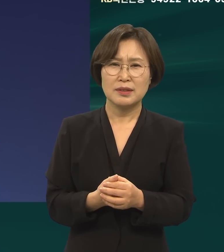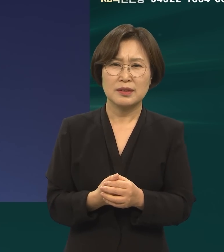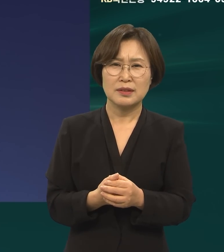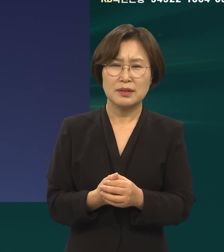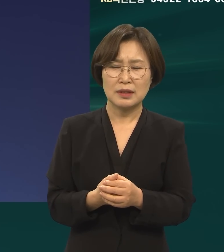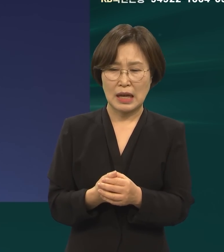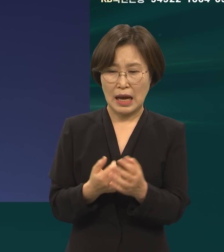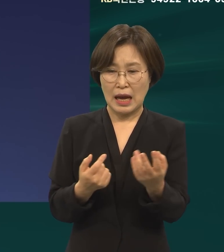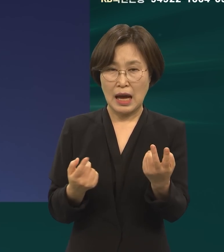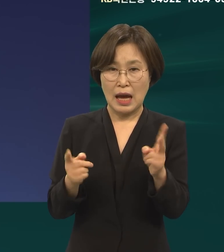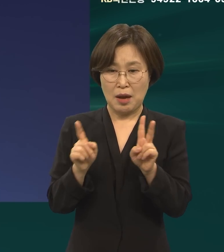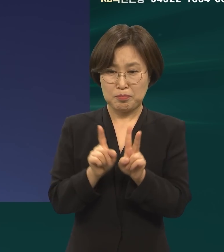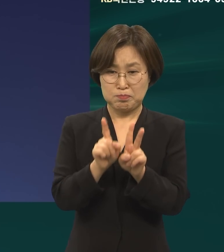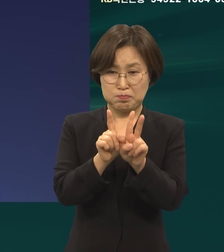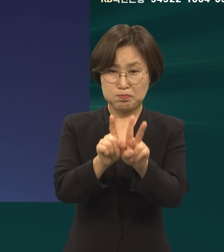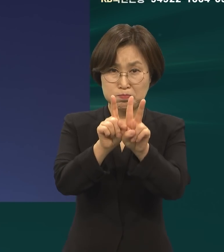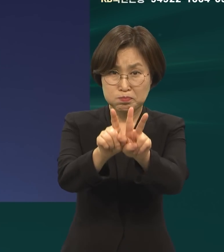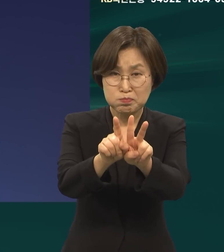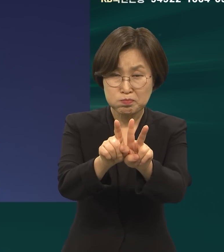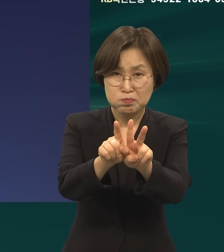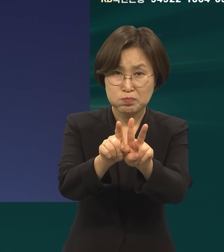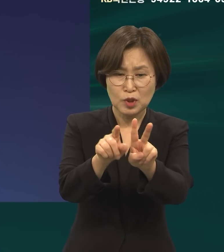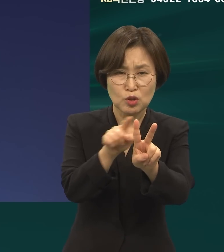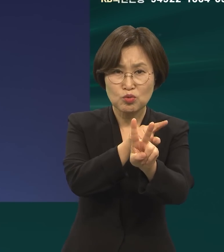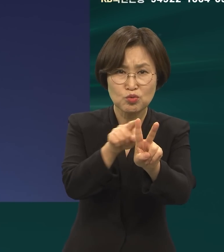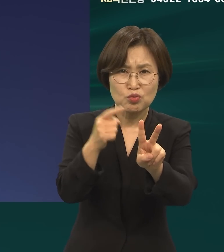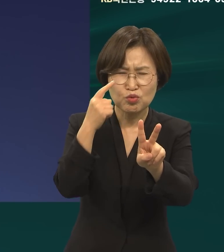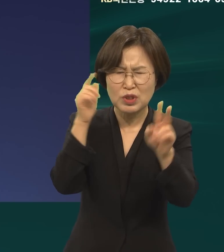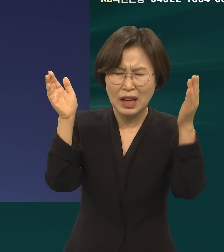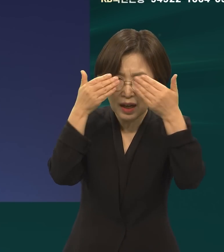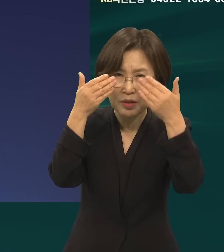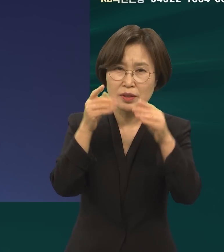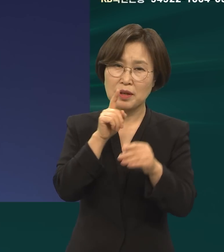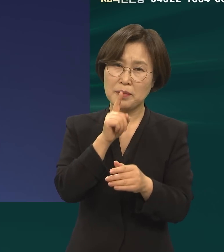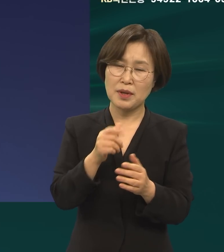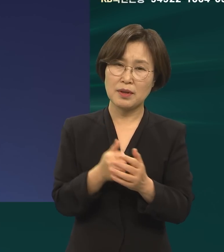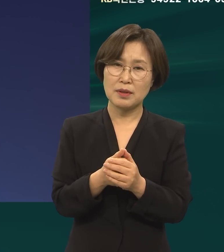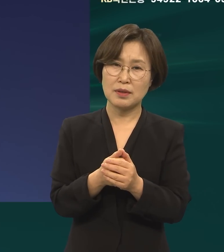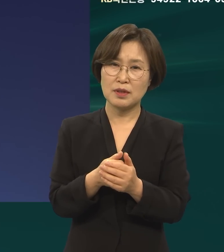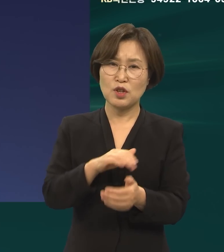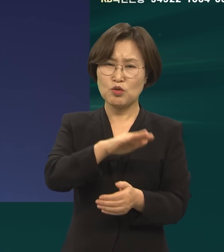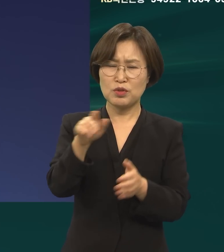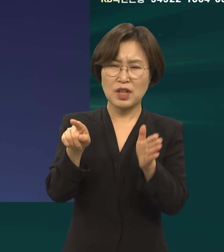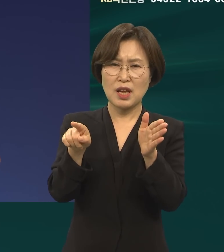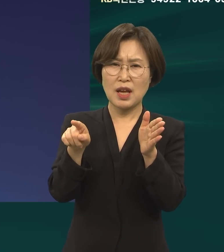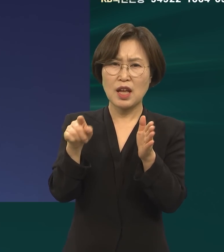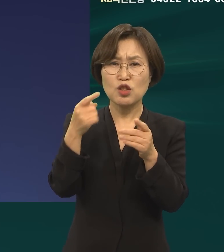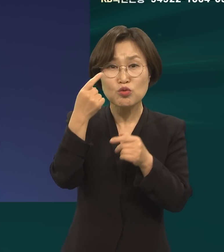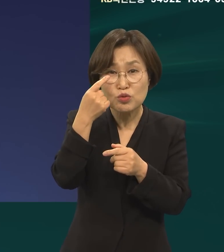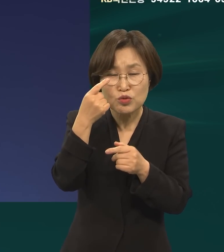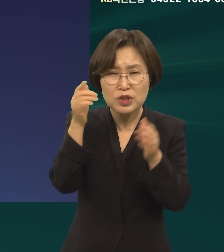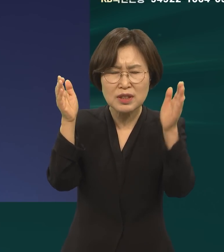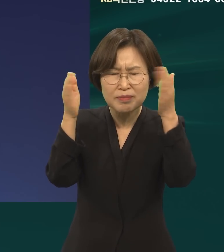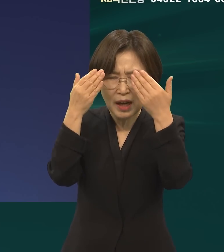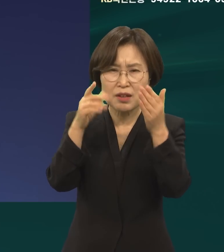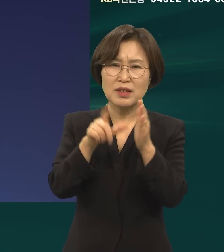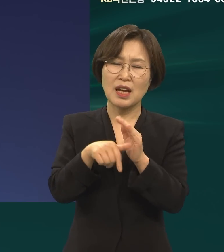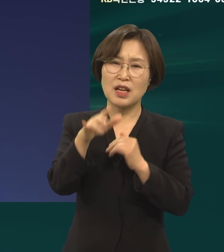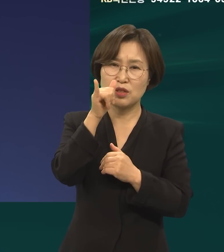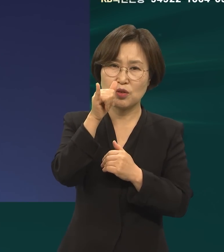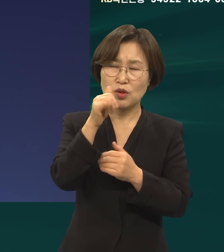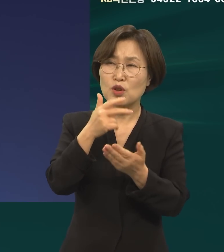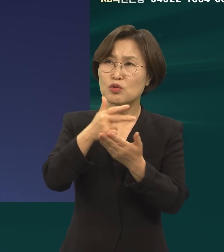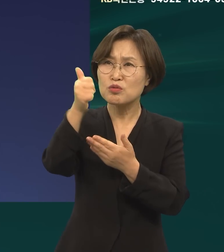걸어주시는데 눈이 가려워졌다고 말합니다. 여러분, 우리의 믿음의 눈이 가려질 때가 있습니다. 주님이 안 보일